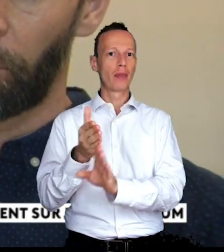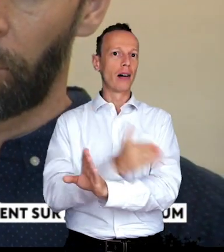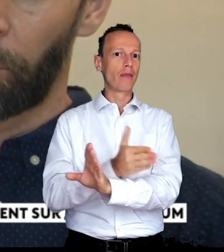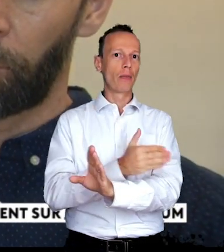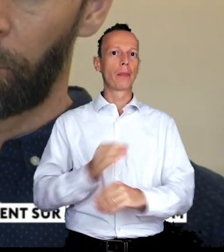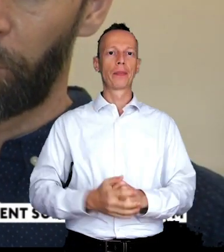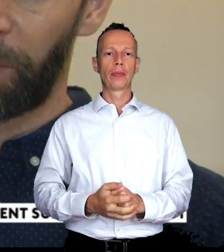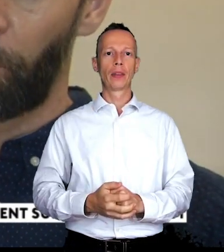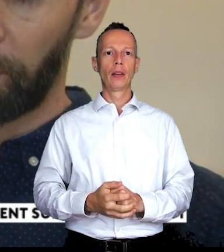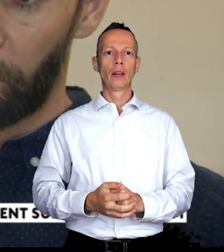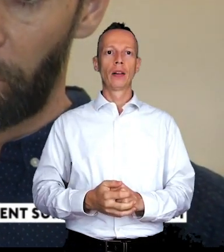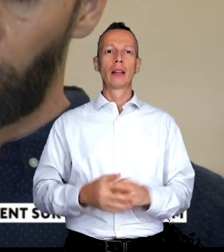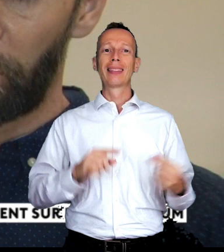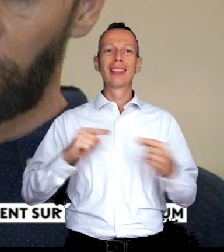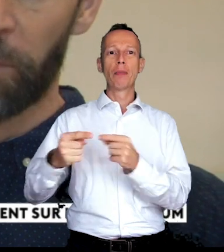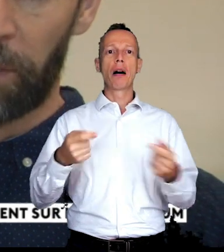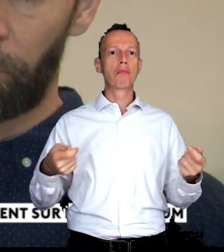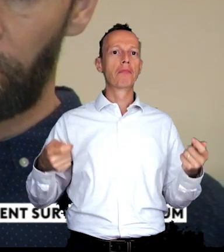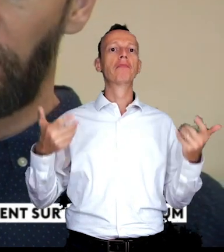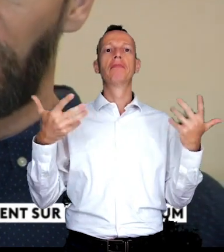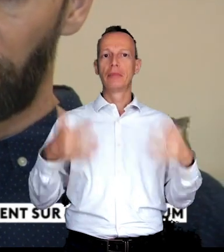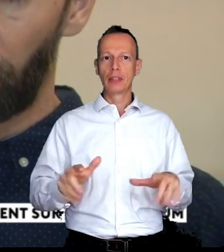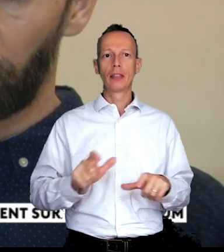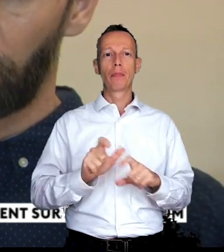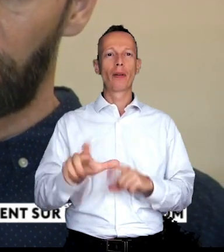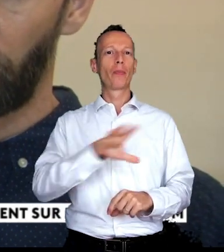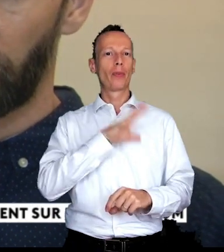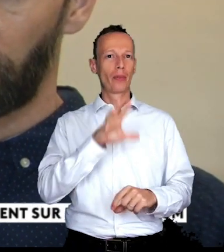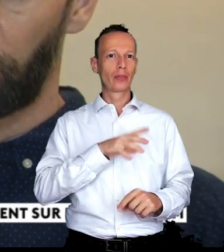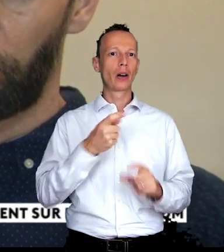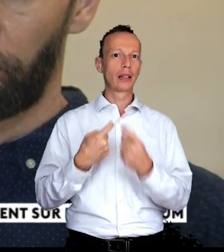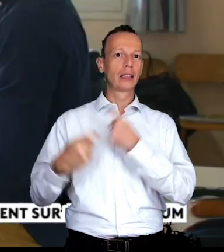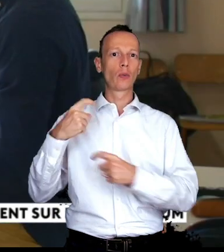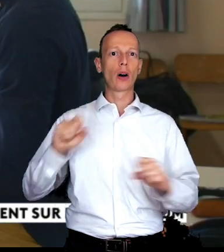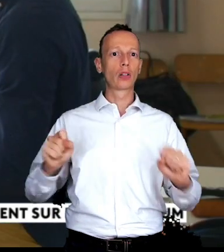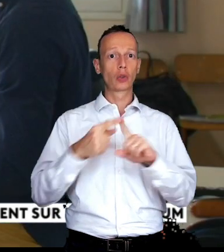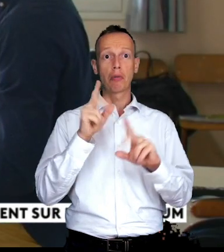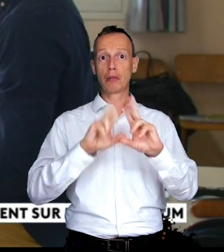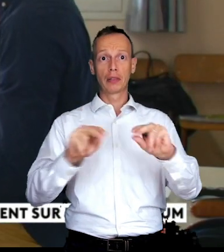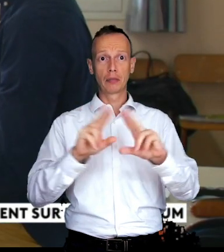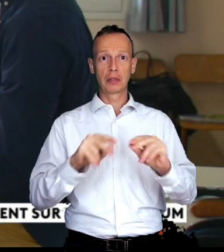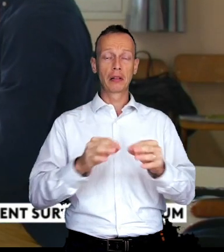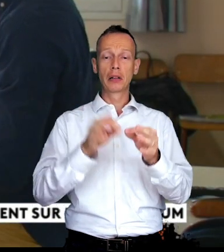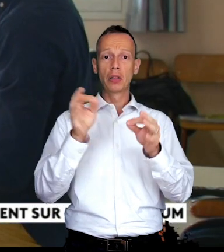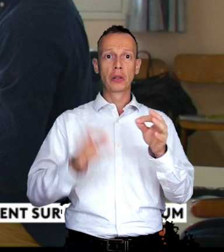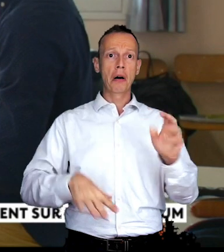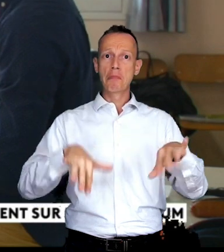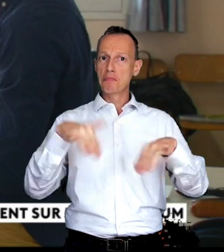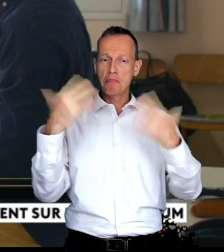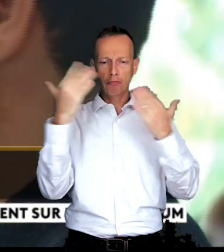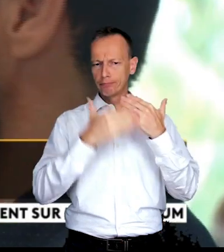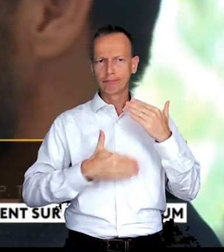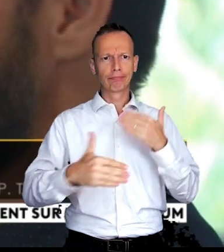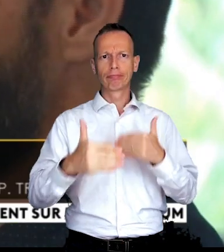de partager leur opinion, leurs inquiétudes avant le dimanche 4 octobre. En clôture du débat, le